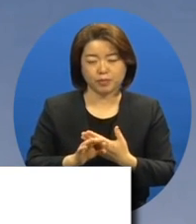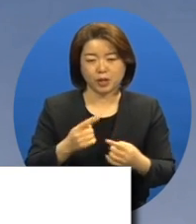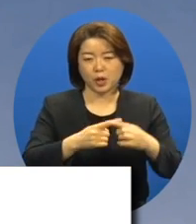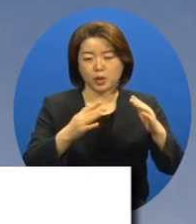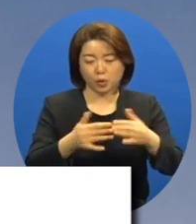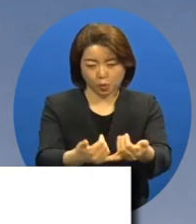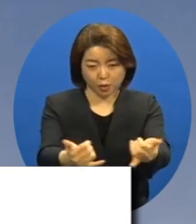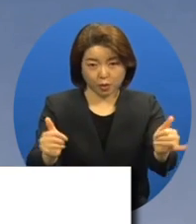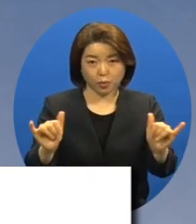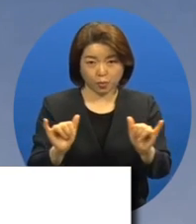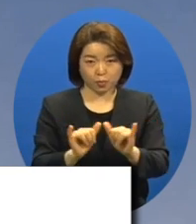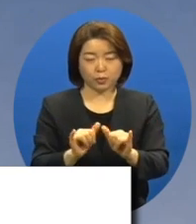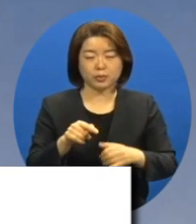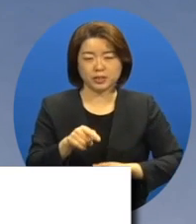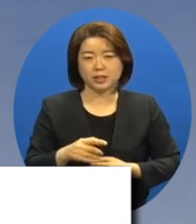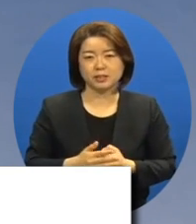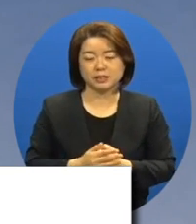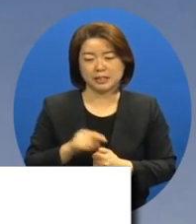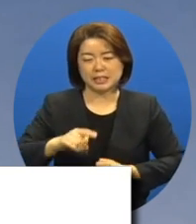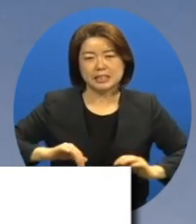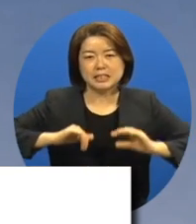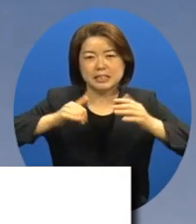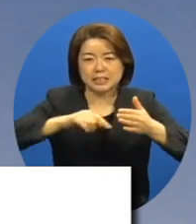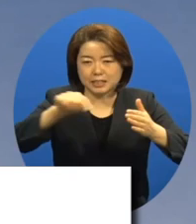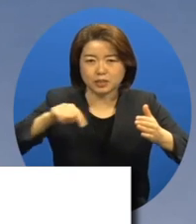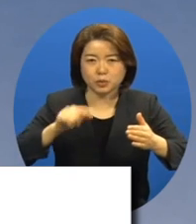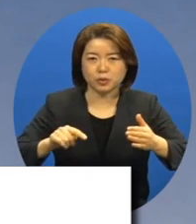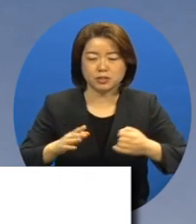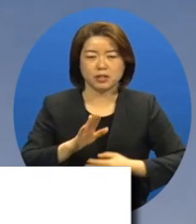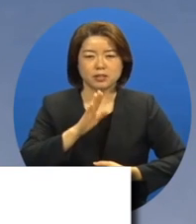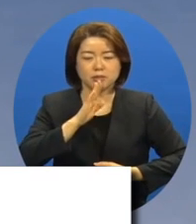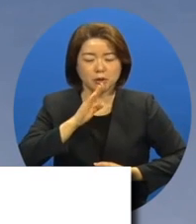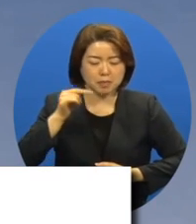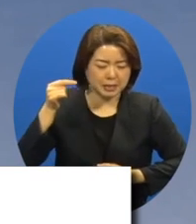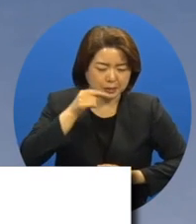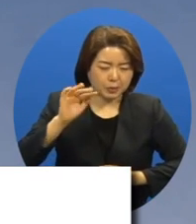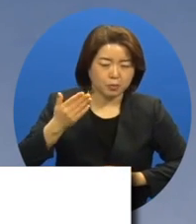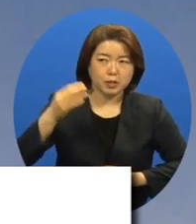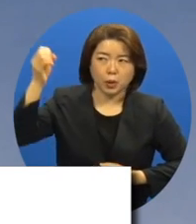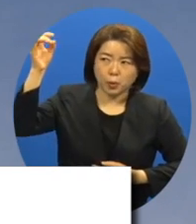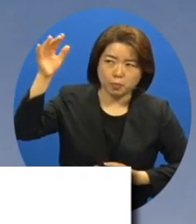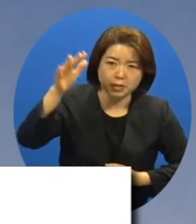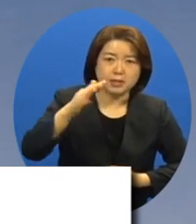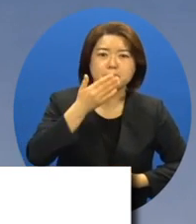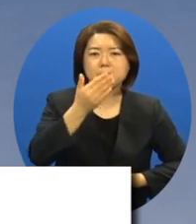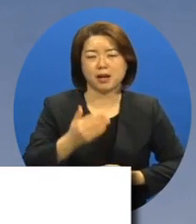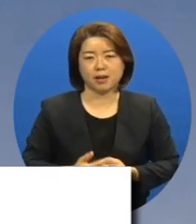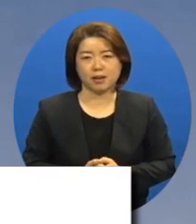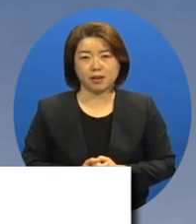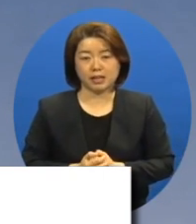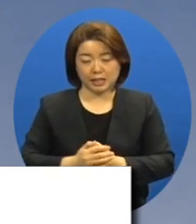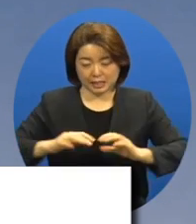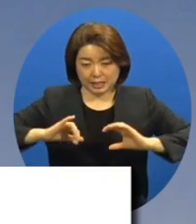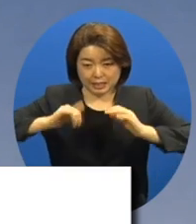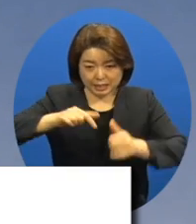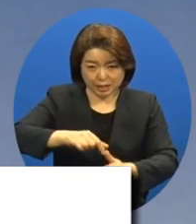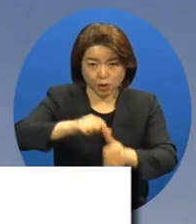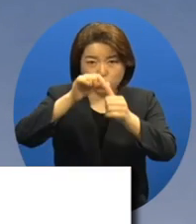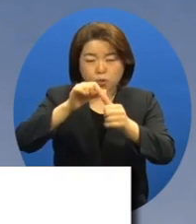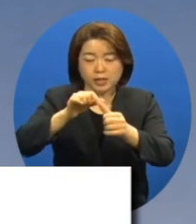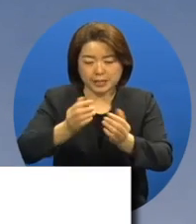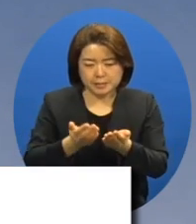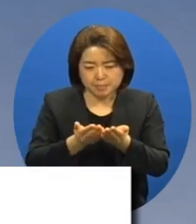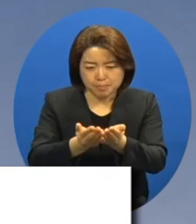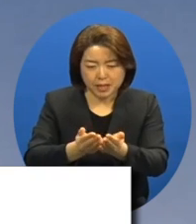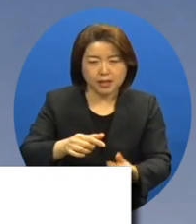공동체는 이 세상에 정말 소 0 이 되고 빛이 될 겁니다 세상을 구원하는 방주가 될